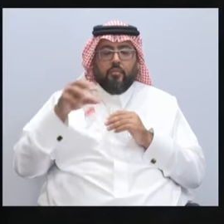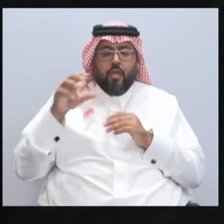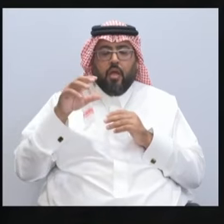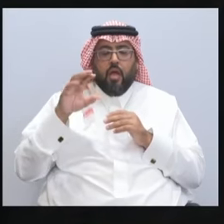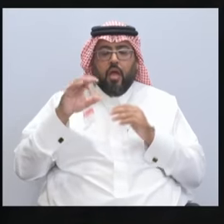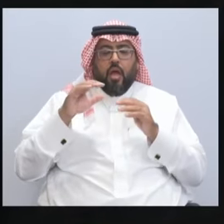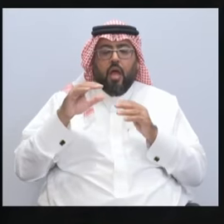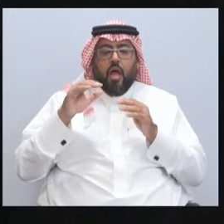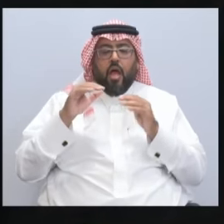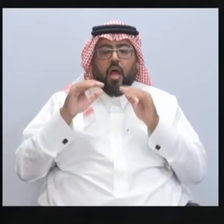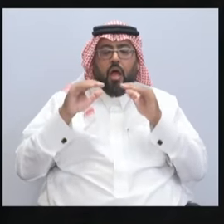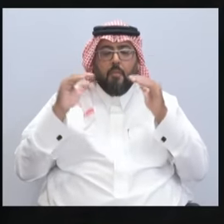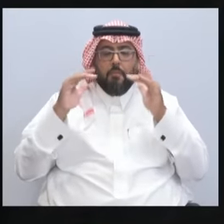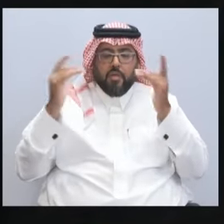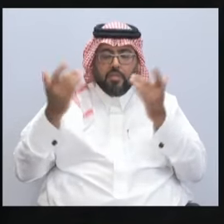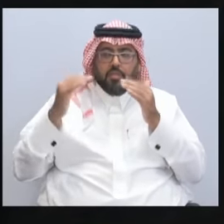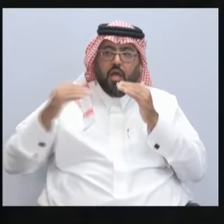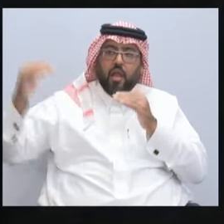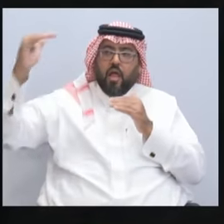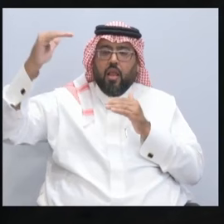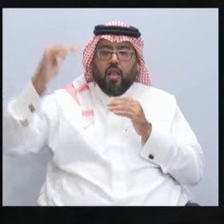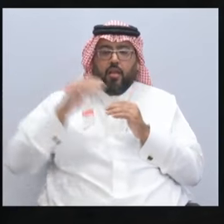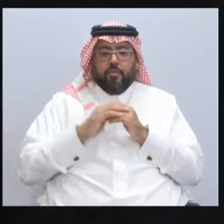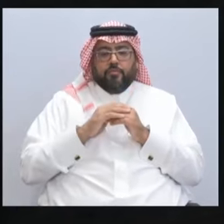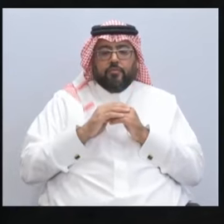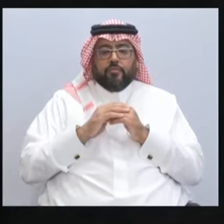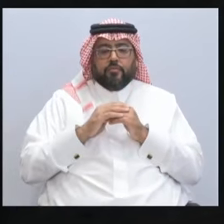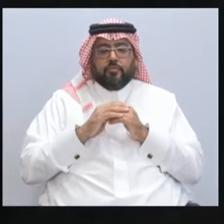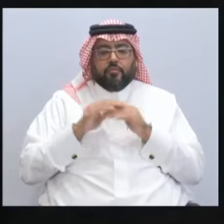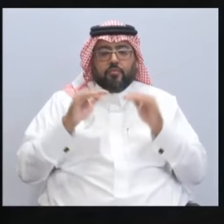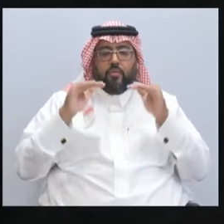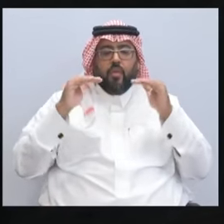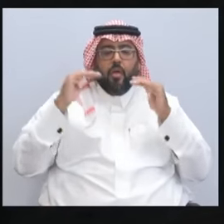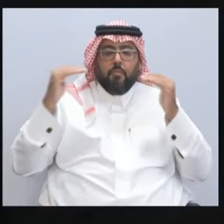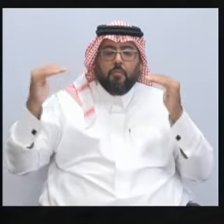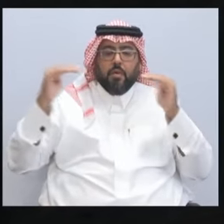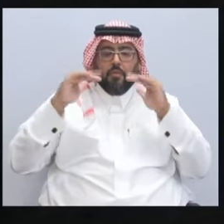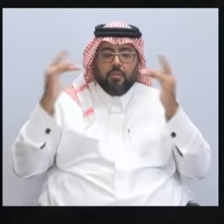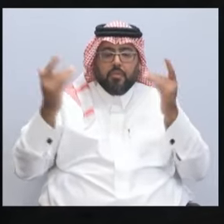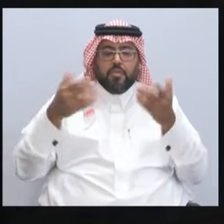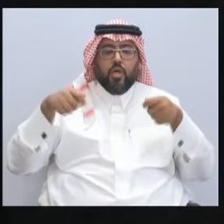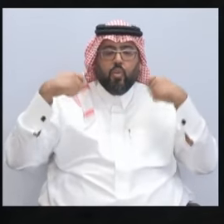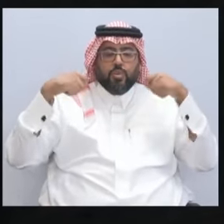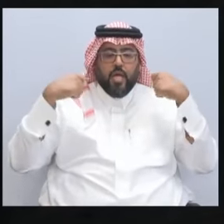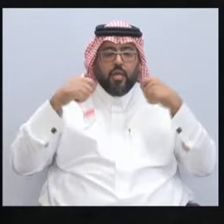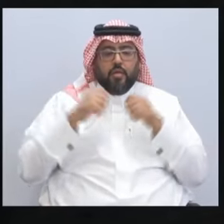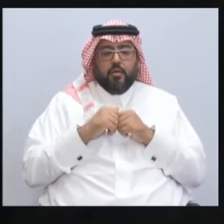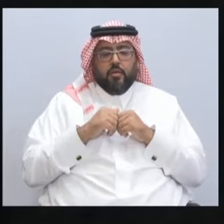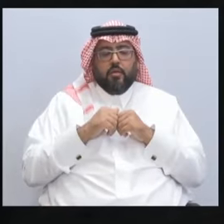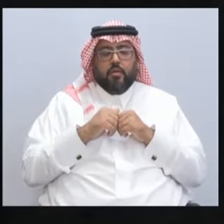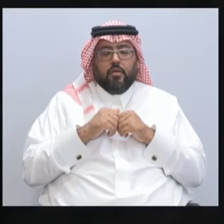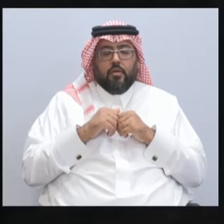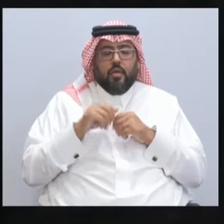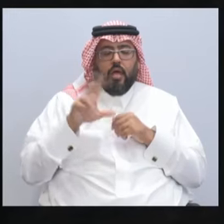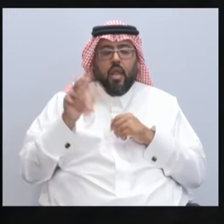المجلس الاعلى المجلس الاعلى المجلس الوزاري